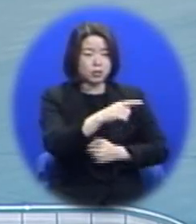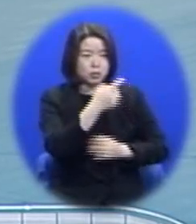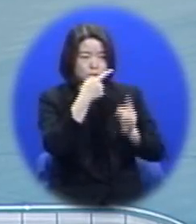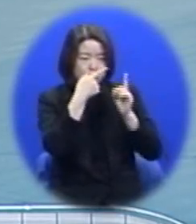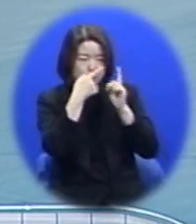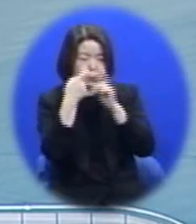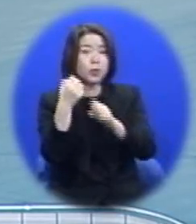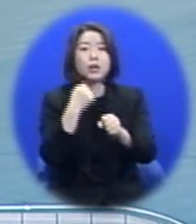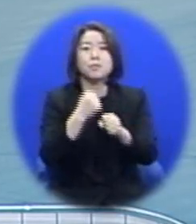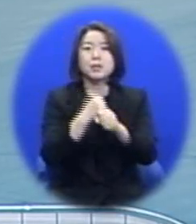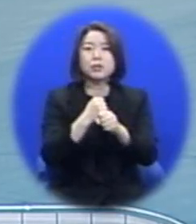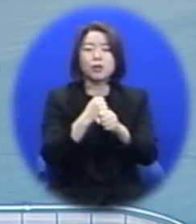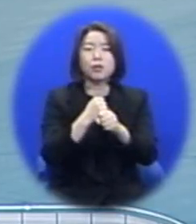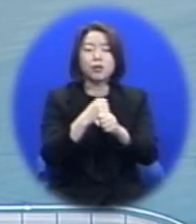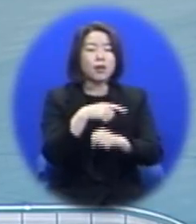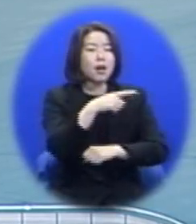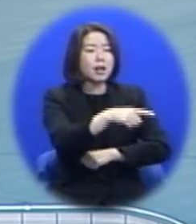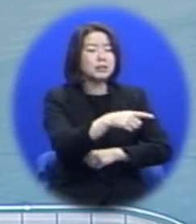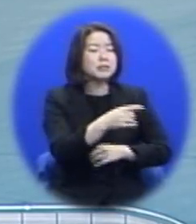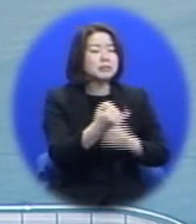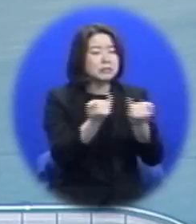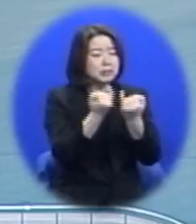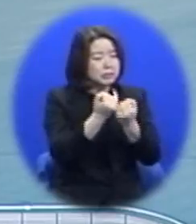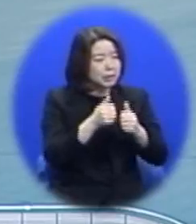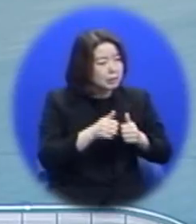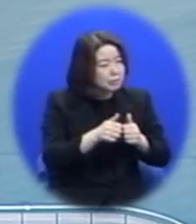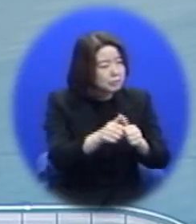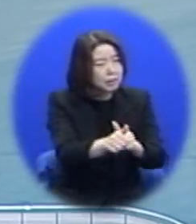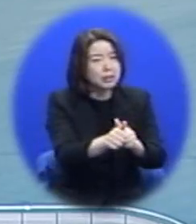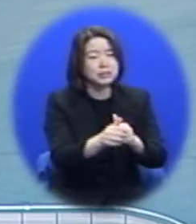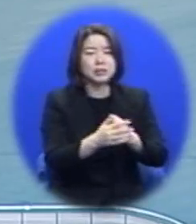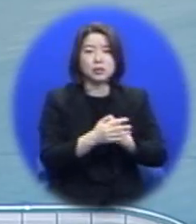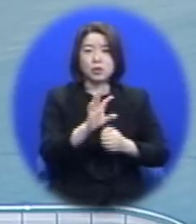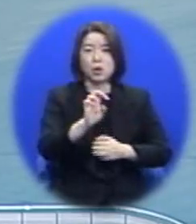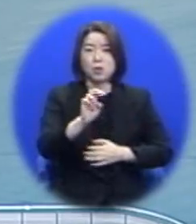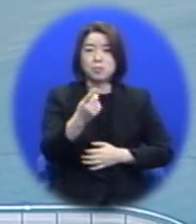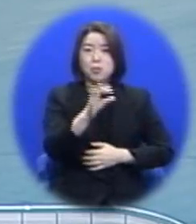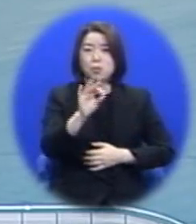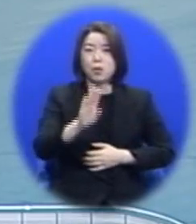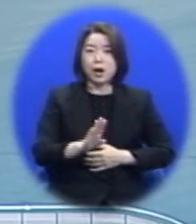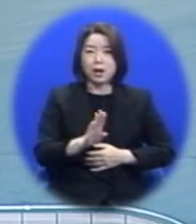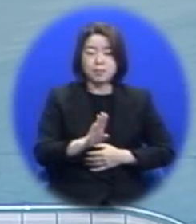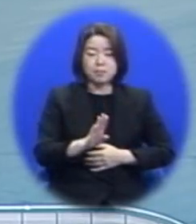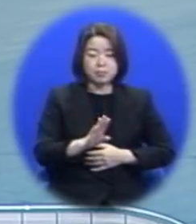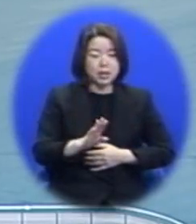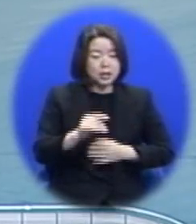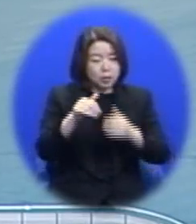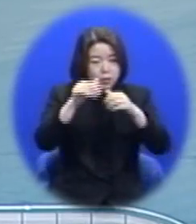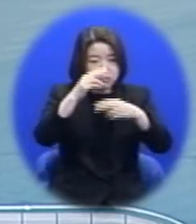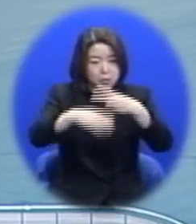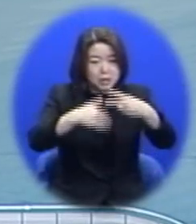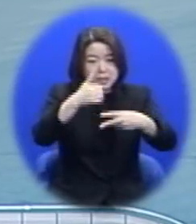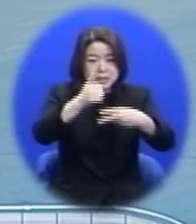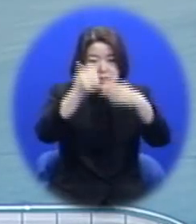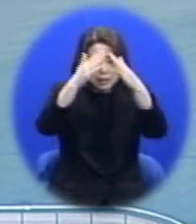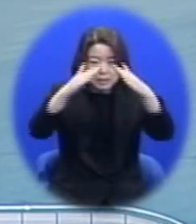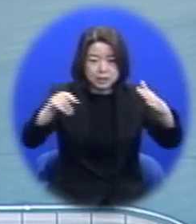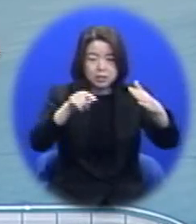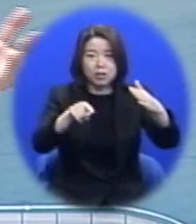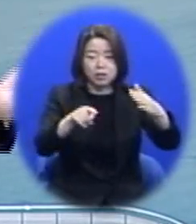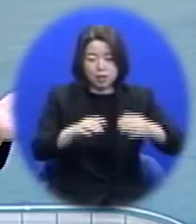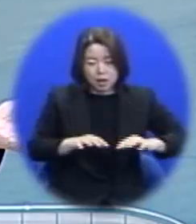그 여인을 따라서 이스라엘 남자들이 그 모압이 섬기는 신전에 찾아가서 거기서 제사하고